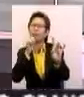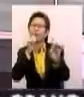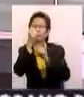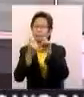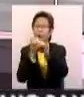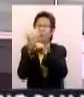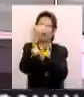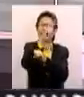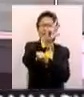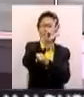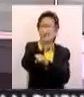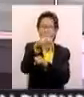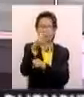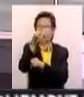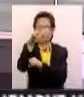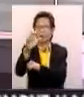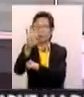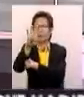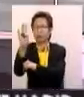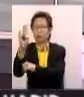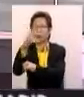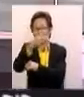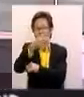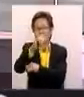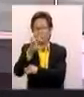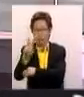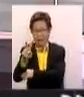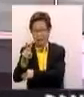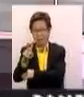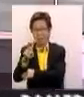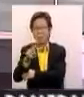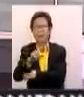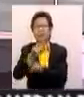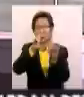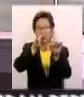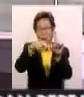sahaja, 3,347 kes HIV dan